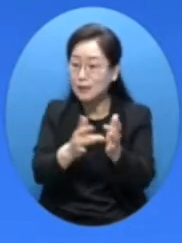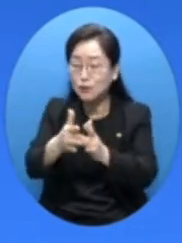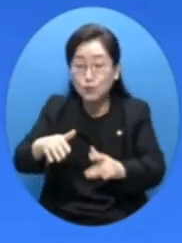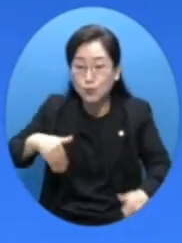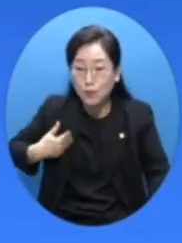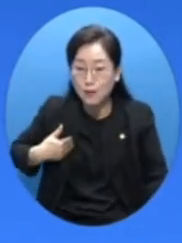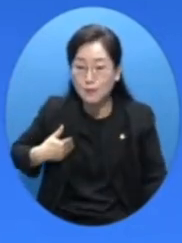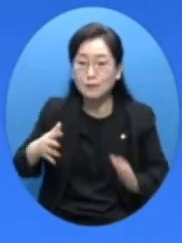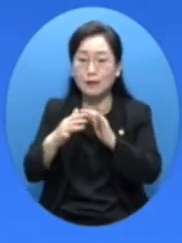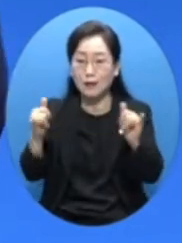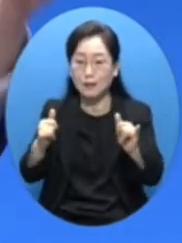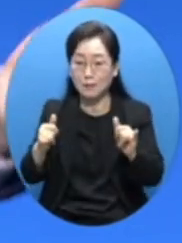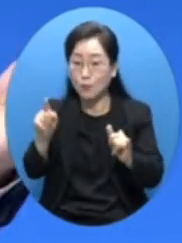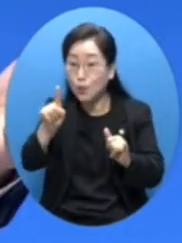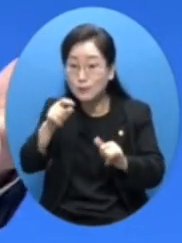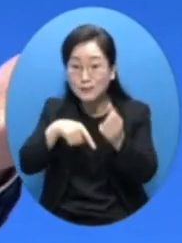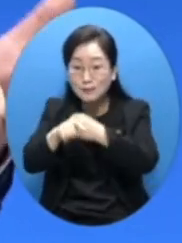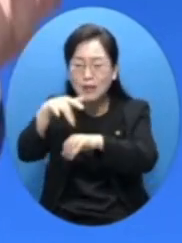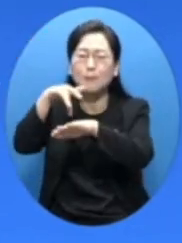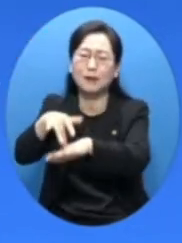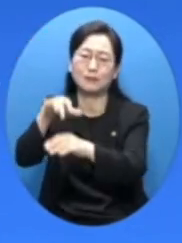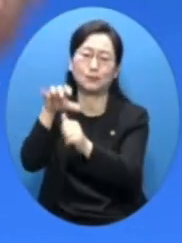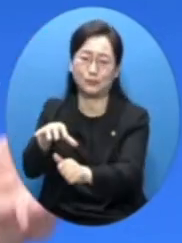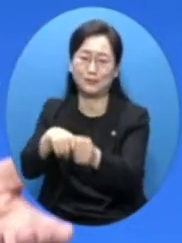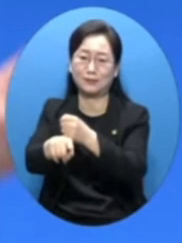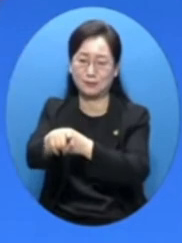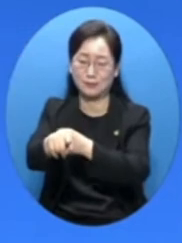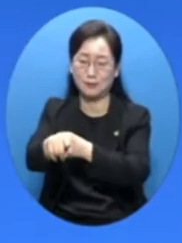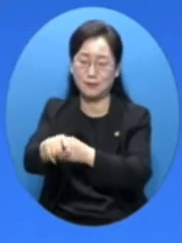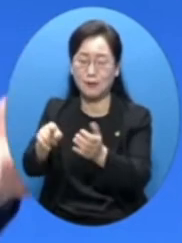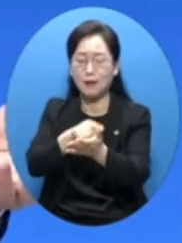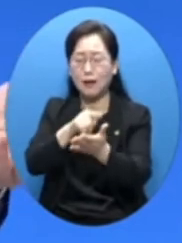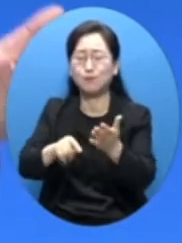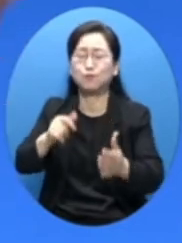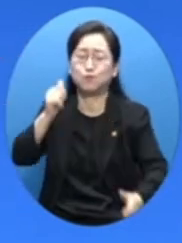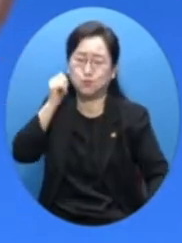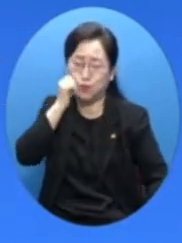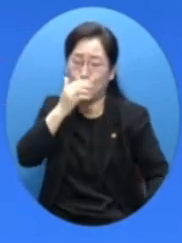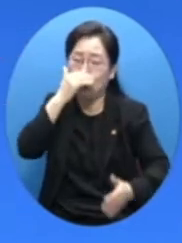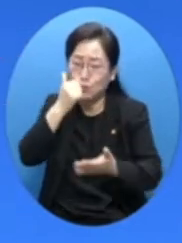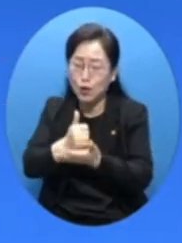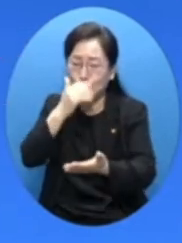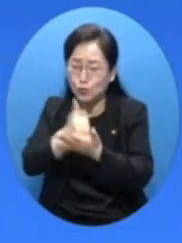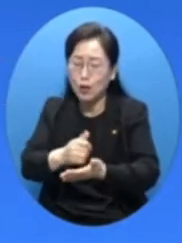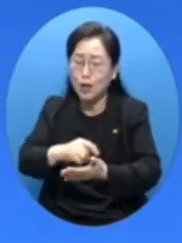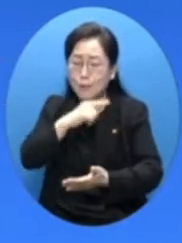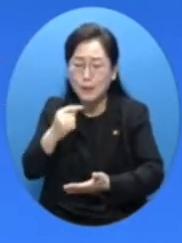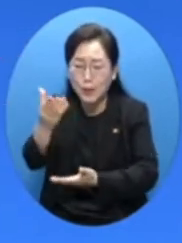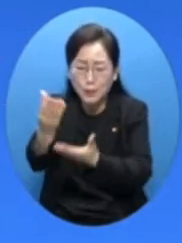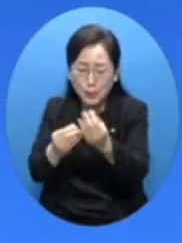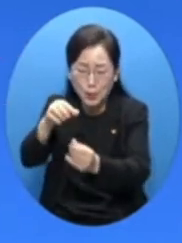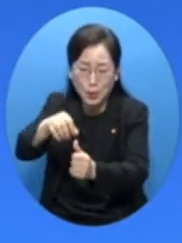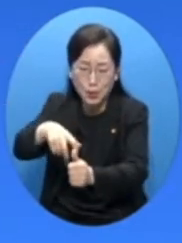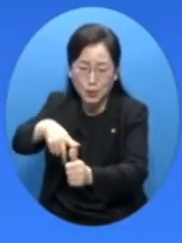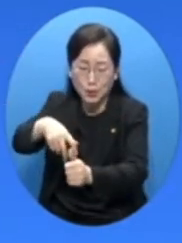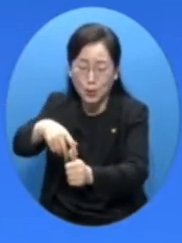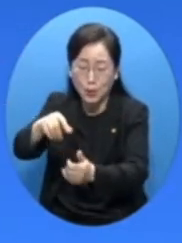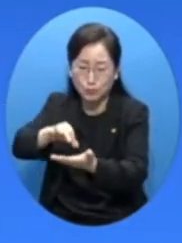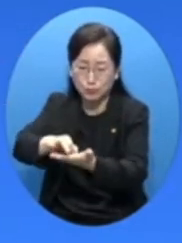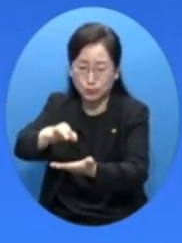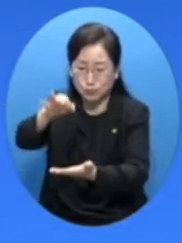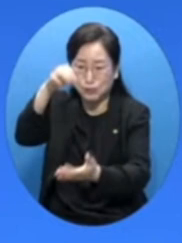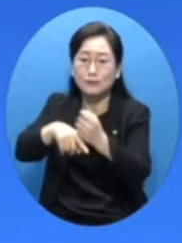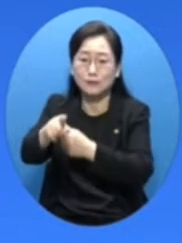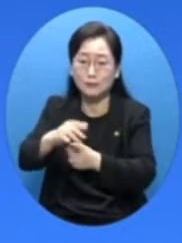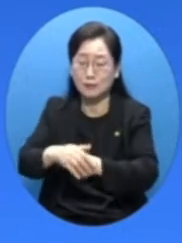사람들은 마귀의 노예가 돼서 삽니다. 갚을 수 없는 죄의 빚을 지면서 삽니다. 그래서 질병이, 고통이,